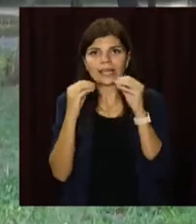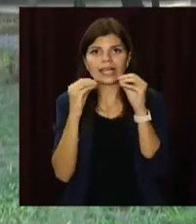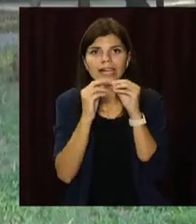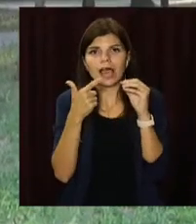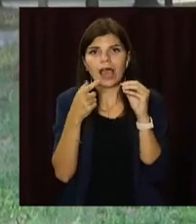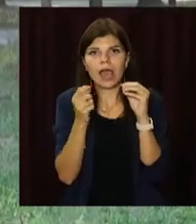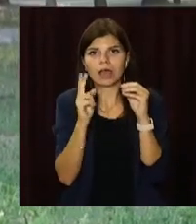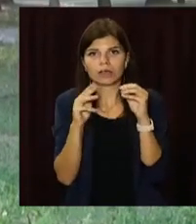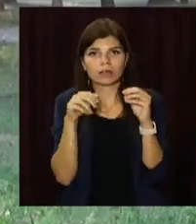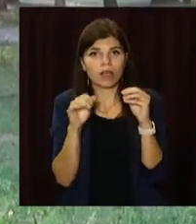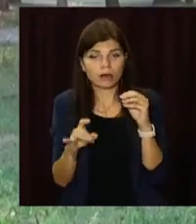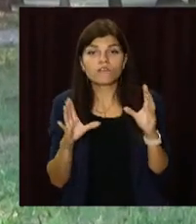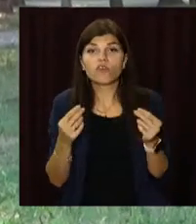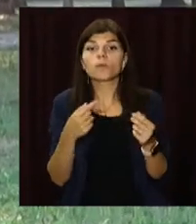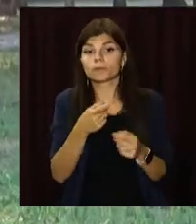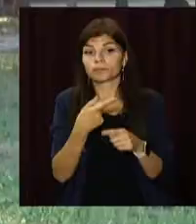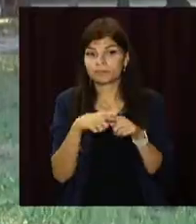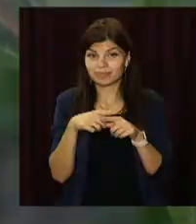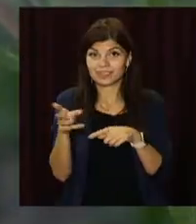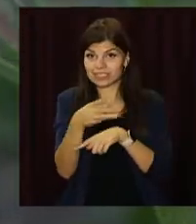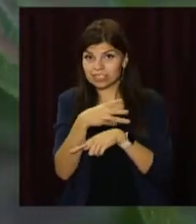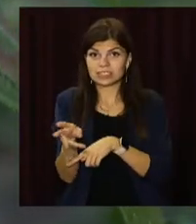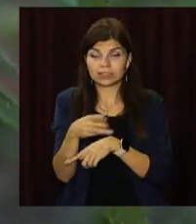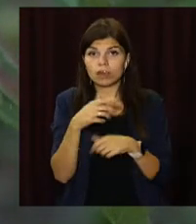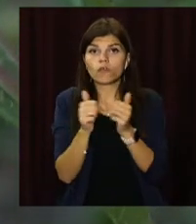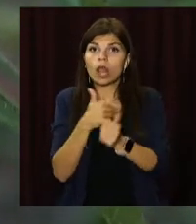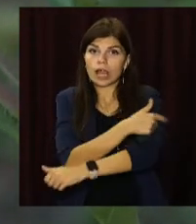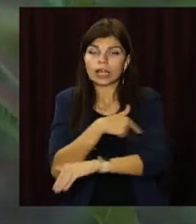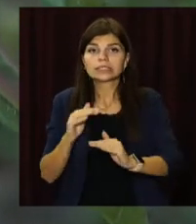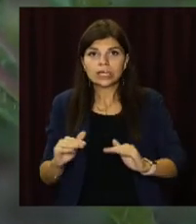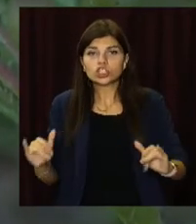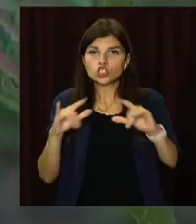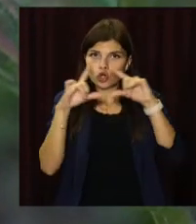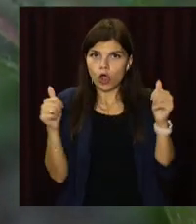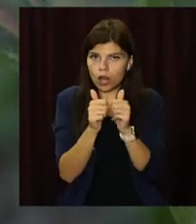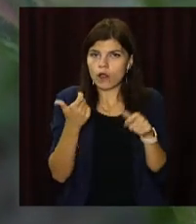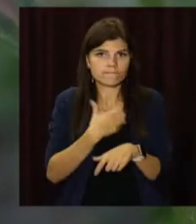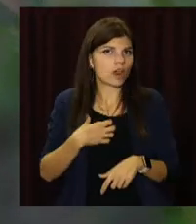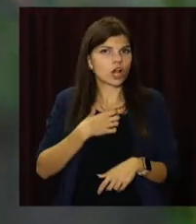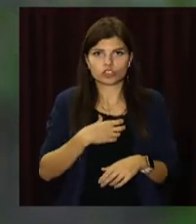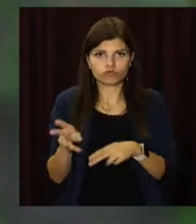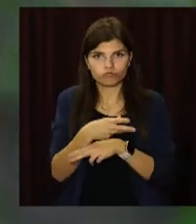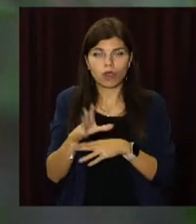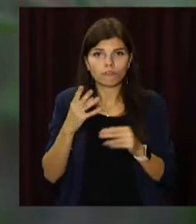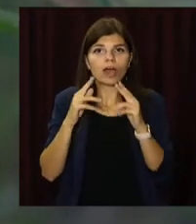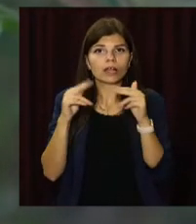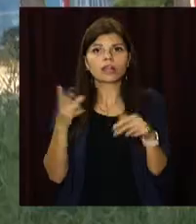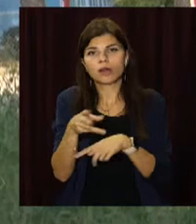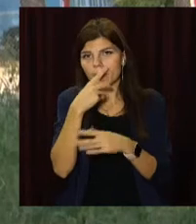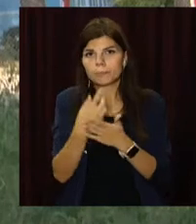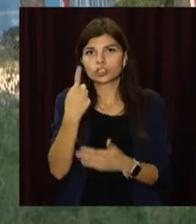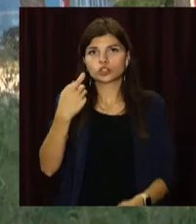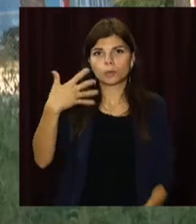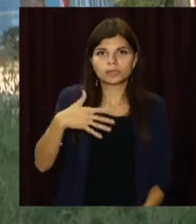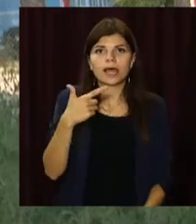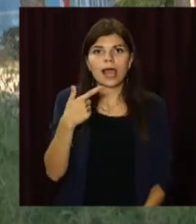гектарів. Насамперед з карантинною рослиною борються поблизу лікарень, дитсадків та шкіл. Загалом у Дніпрі треба оприскати понад